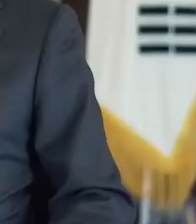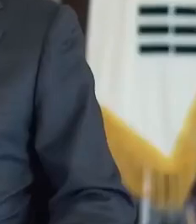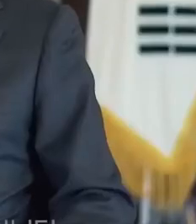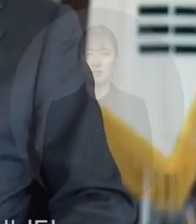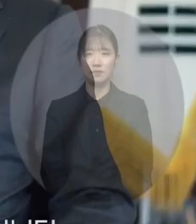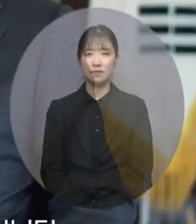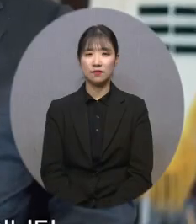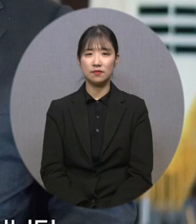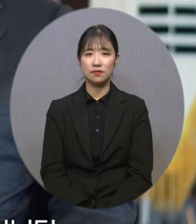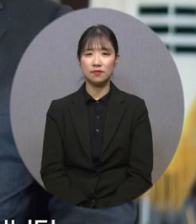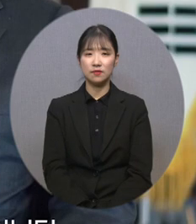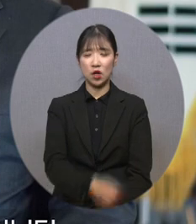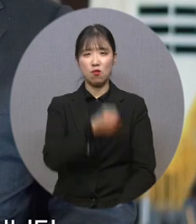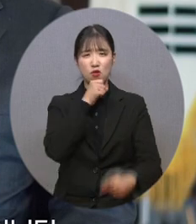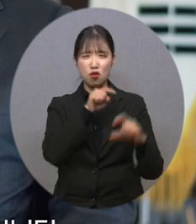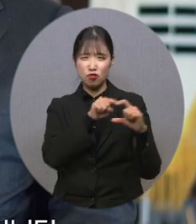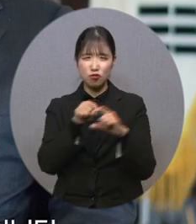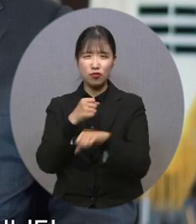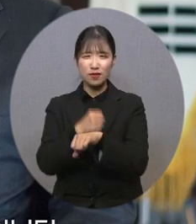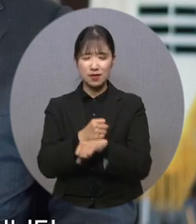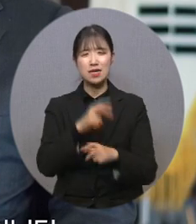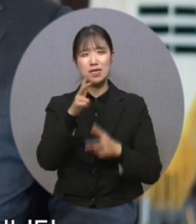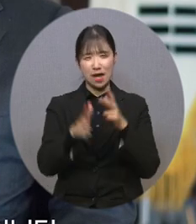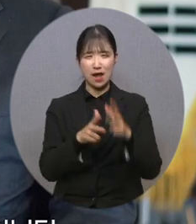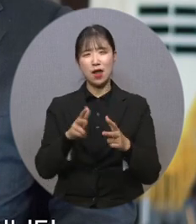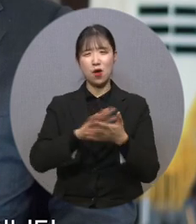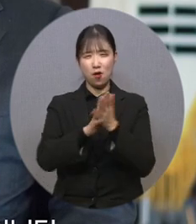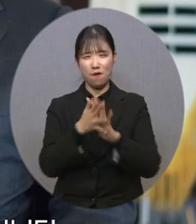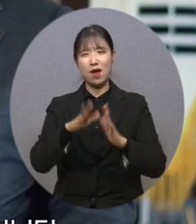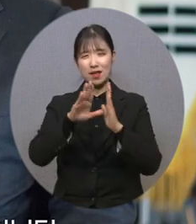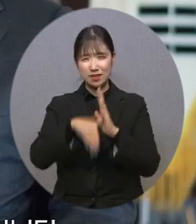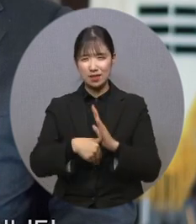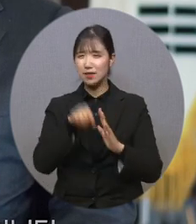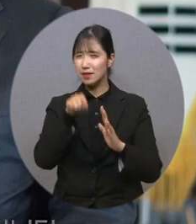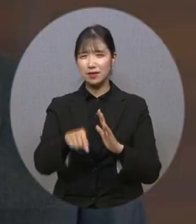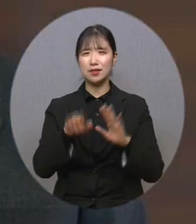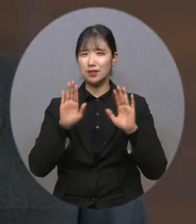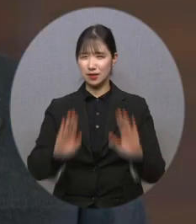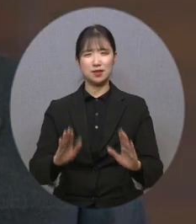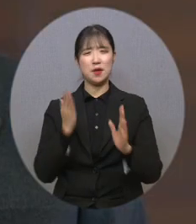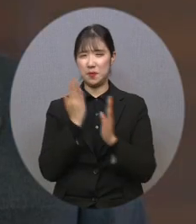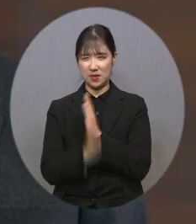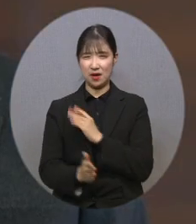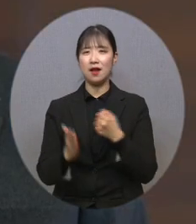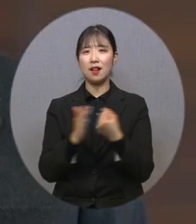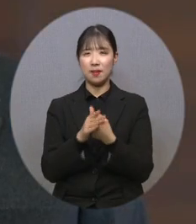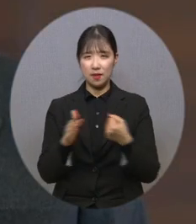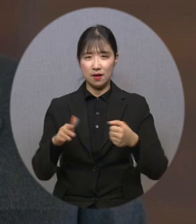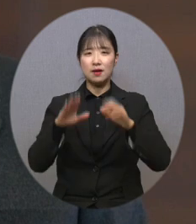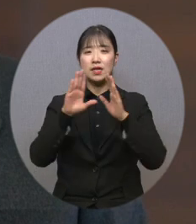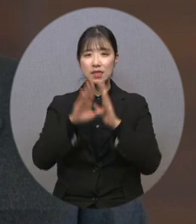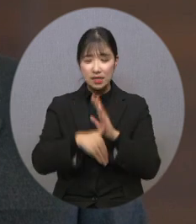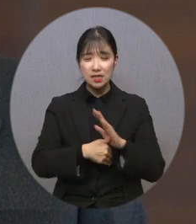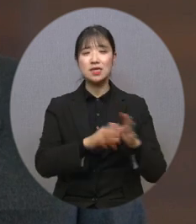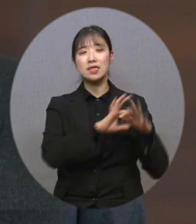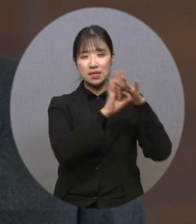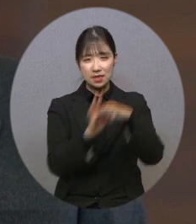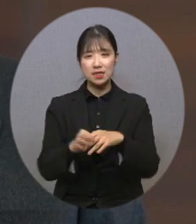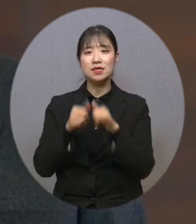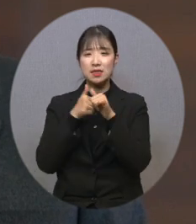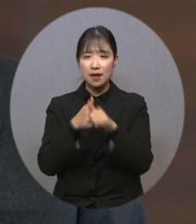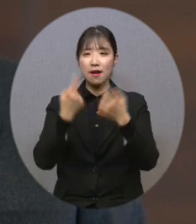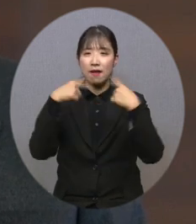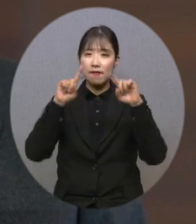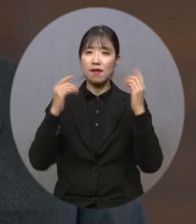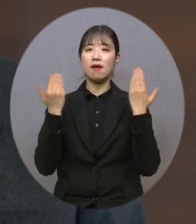평균이라는 산업화 시대의 잣대들은 이제 더 이상 적합하지 않은 시대입니다. 때문에 시대의 흐름에 따라 대학의